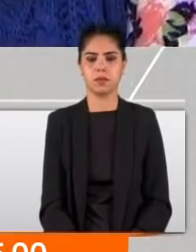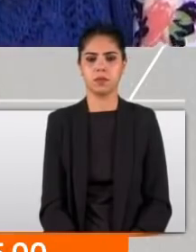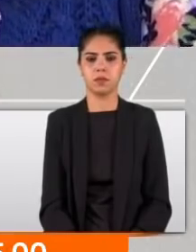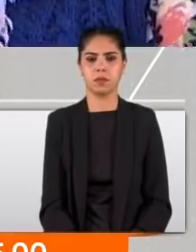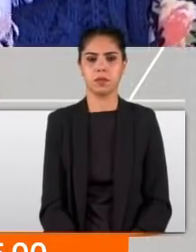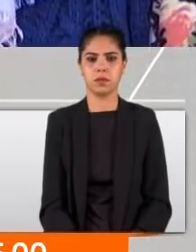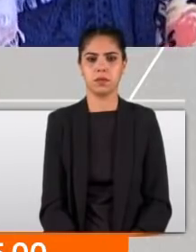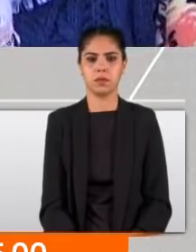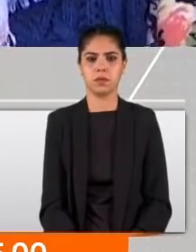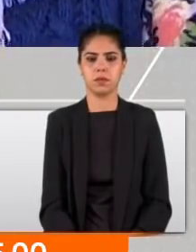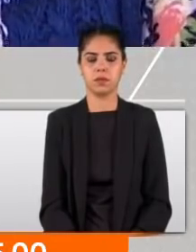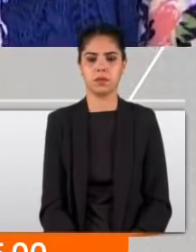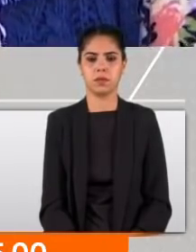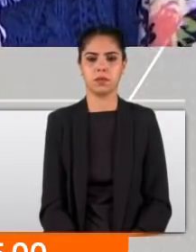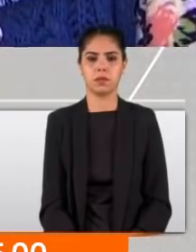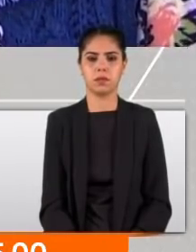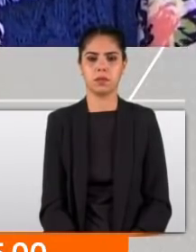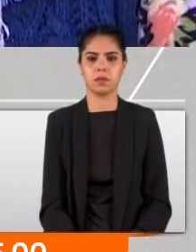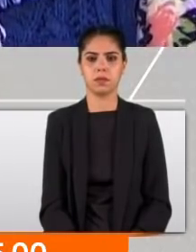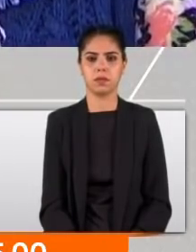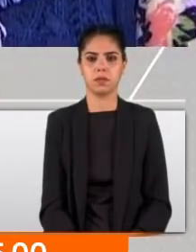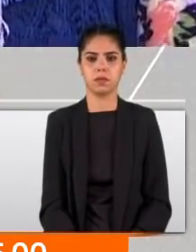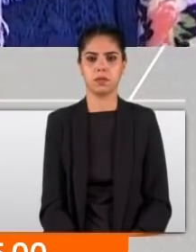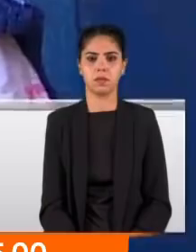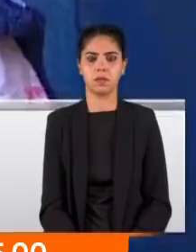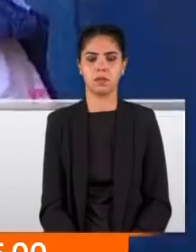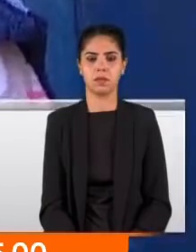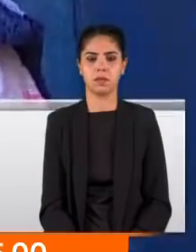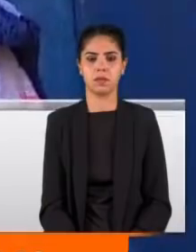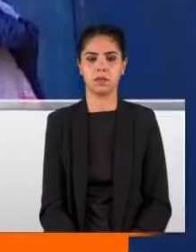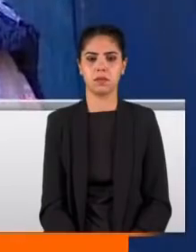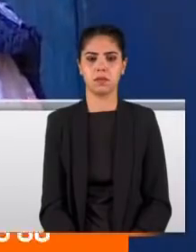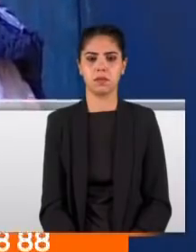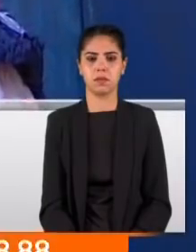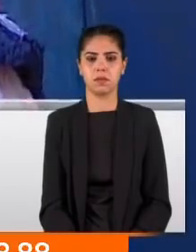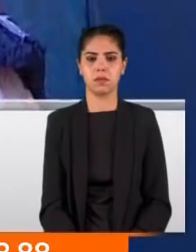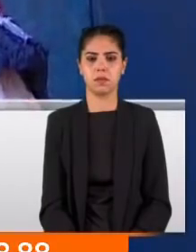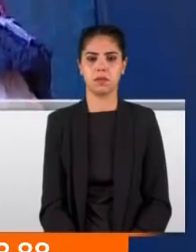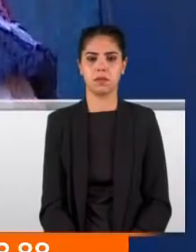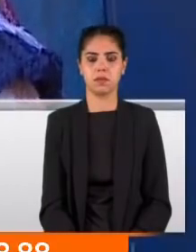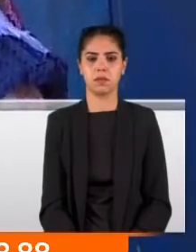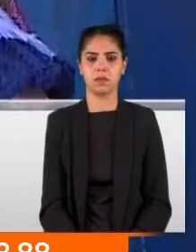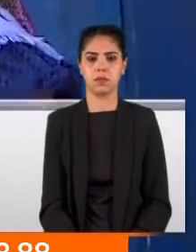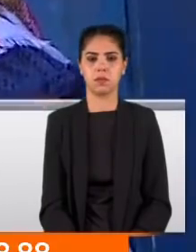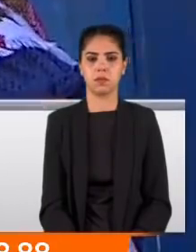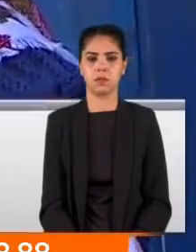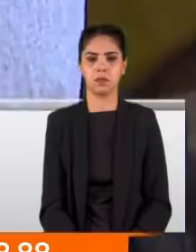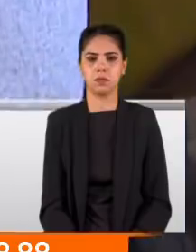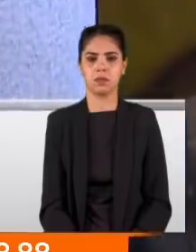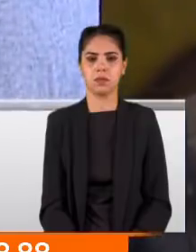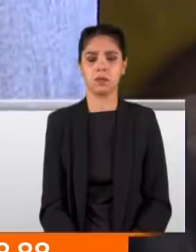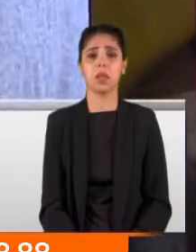diye eteklerine sarıldı bu ara. Cipsi götürücün kızım sağ diyerek. Geliyorum kızım dedi, gidişe gidiş. Tabi ta geri